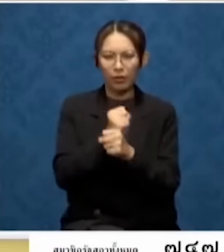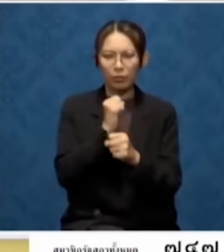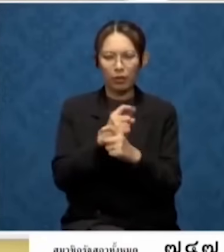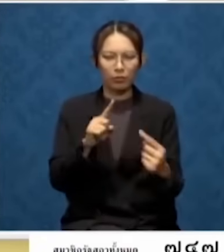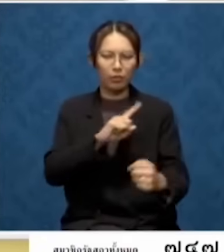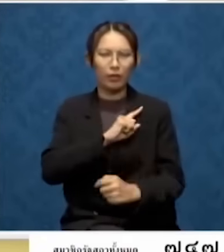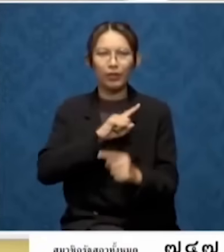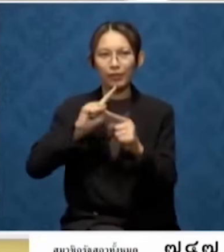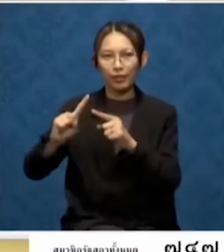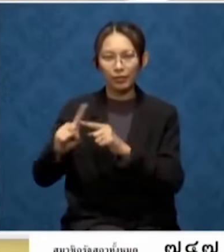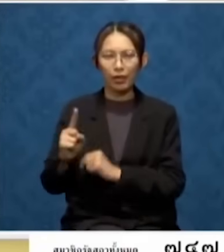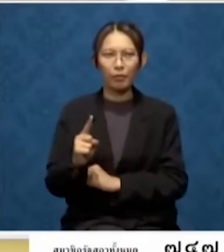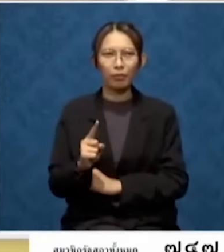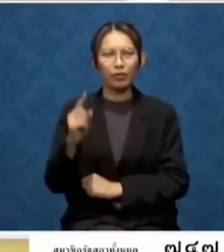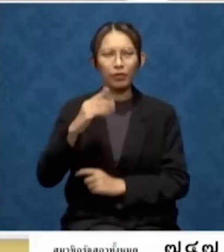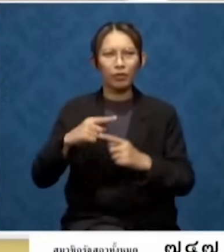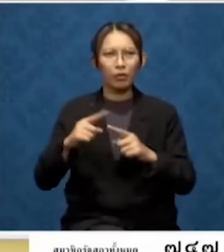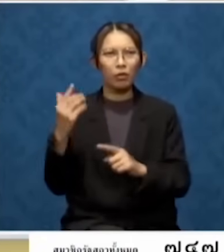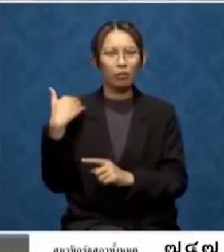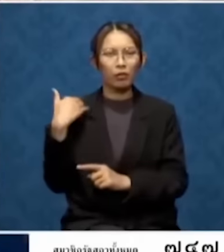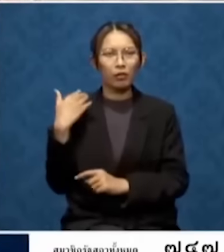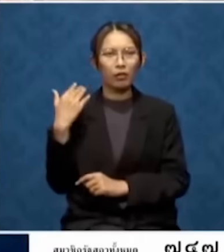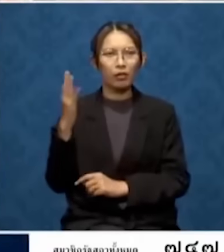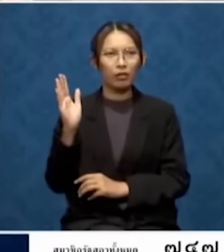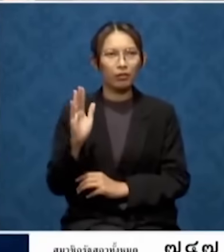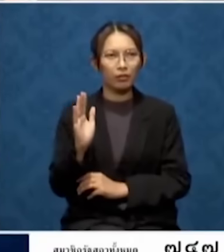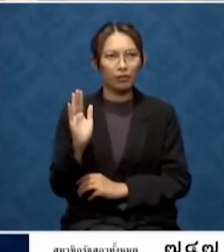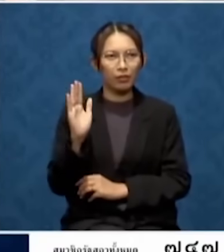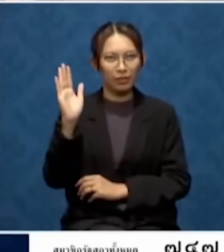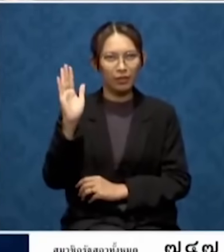ะครับเมื่อสักครู่ที่ผมลุกขึ้นประท้วง คุณธีรชัยครับ